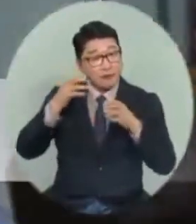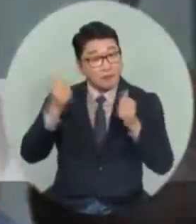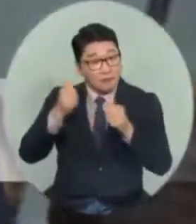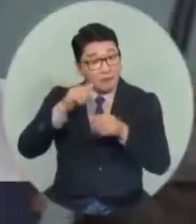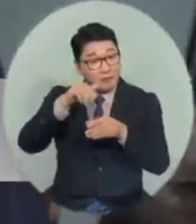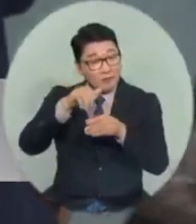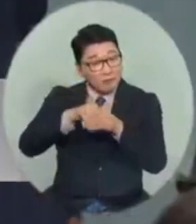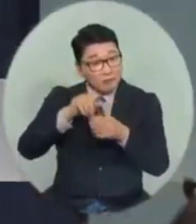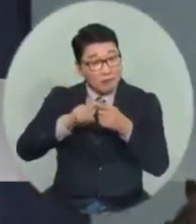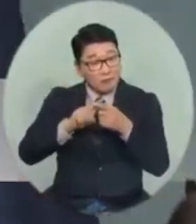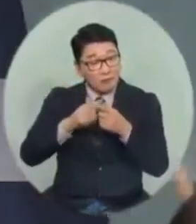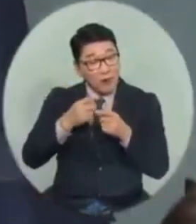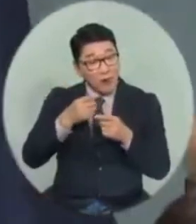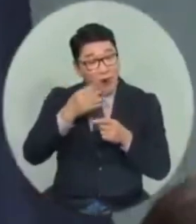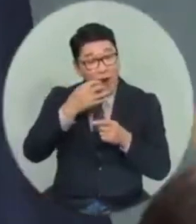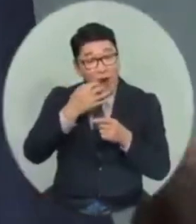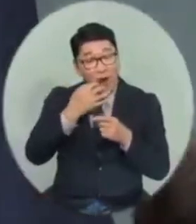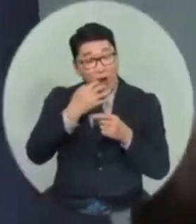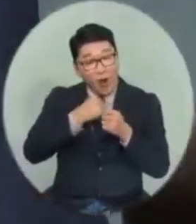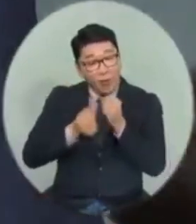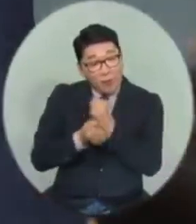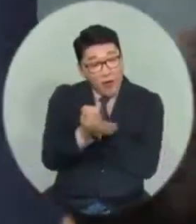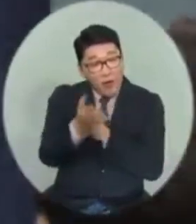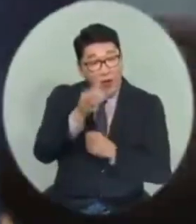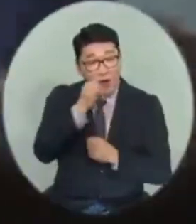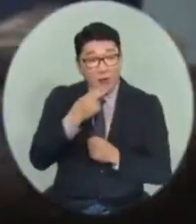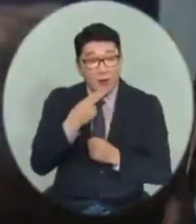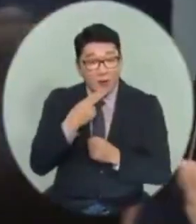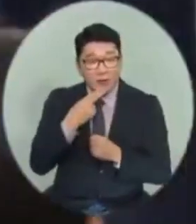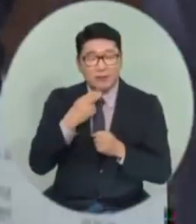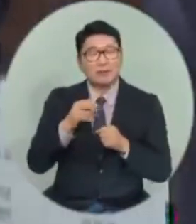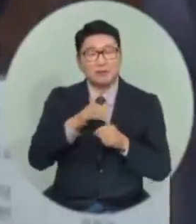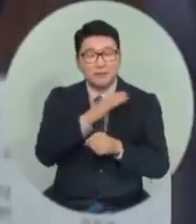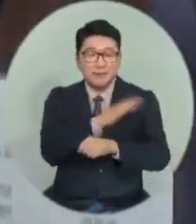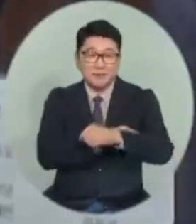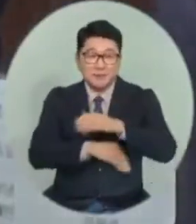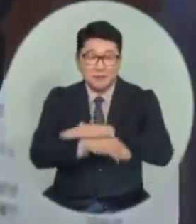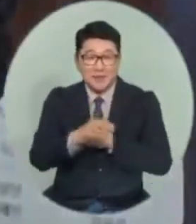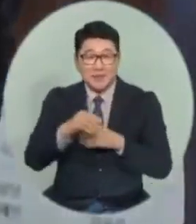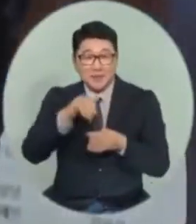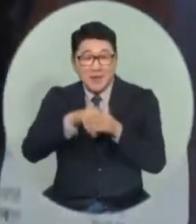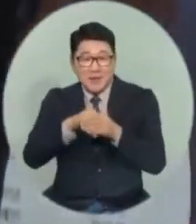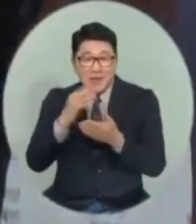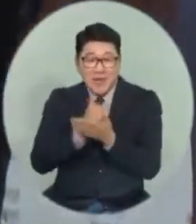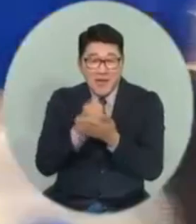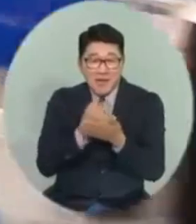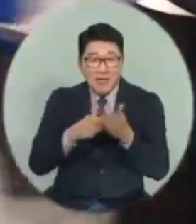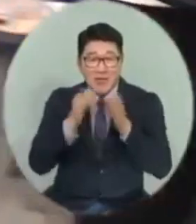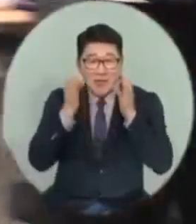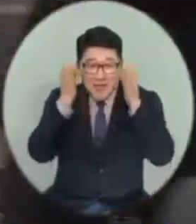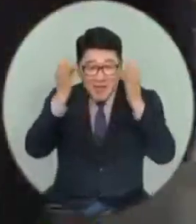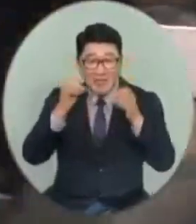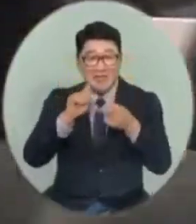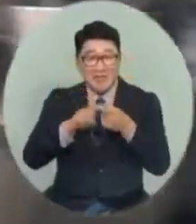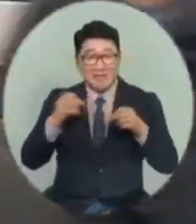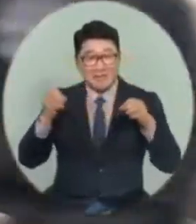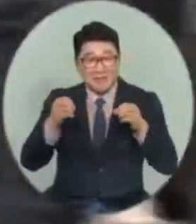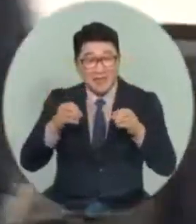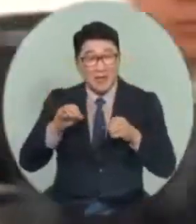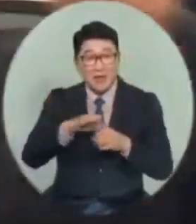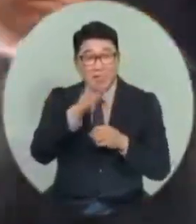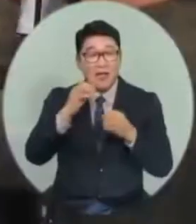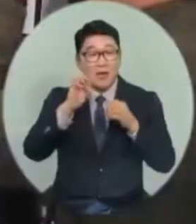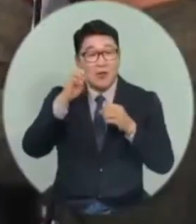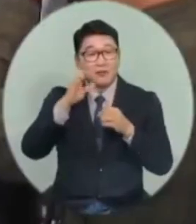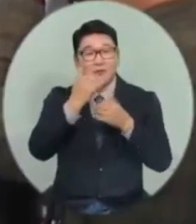미칠 후폭풍을 분석하는 한편 여야의 민심잡기 전략을 조명합니다 오늘 토론은 광주 mbc